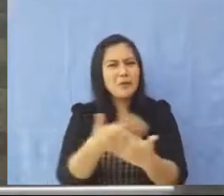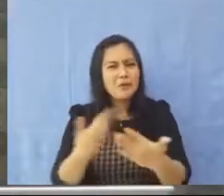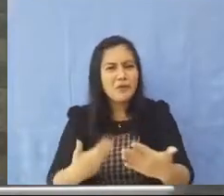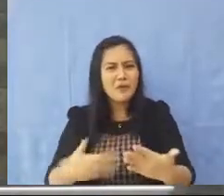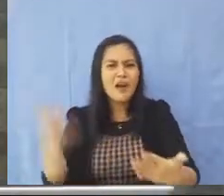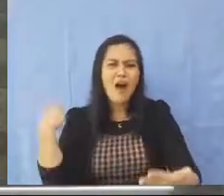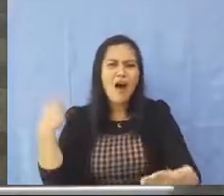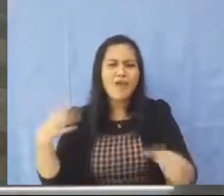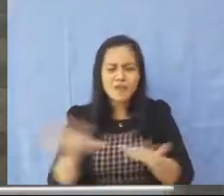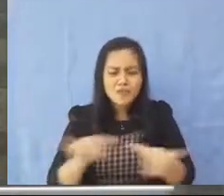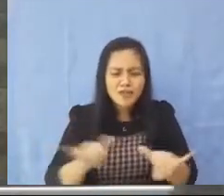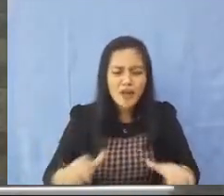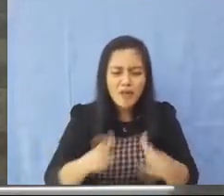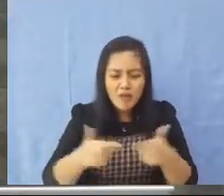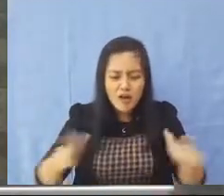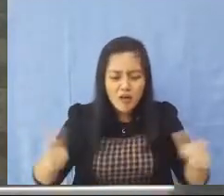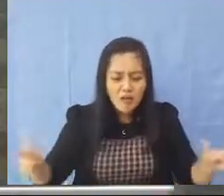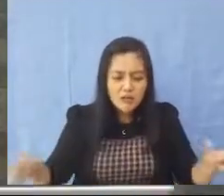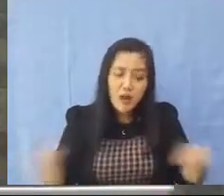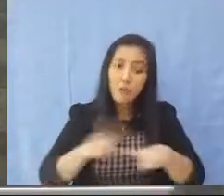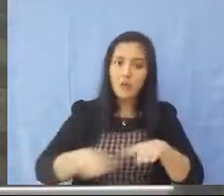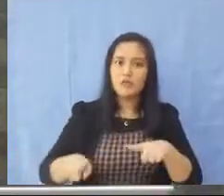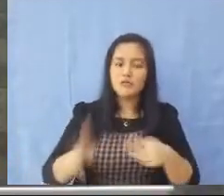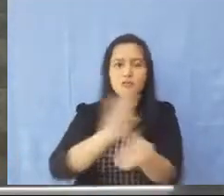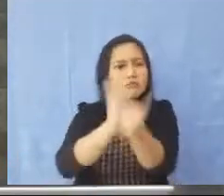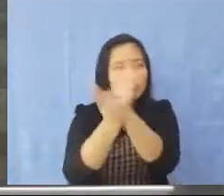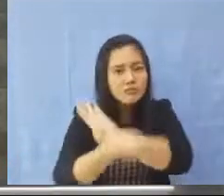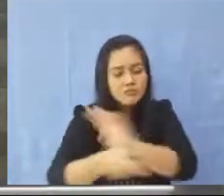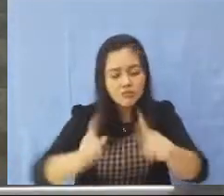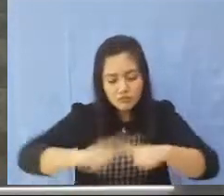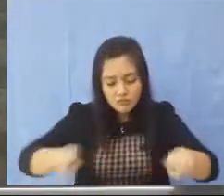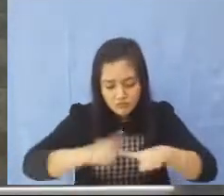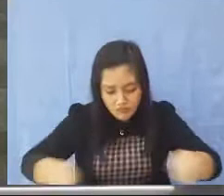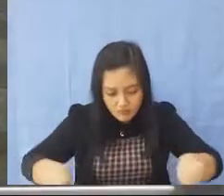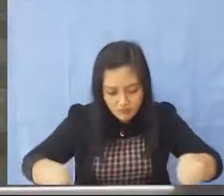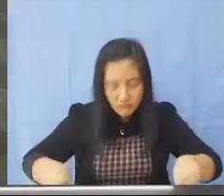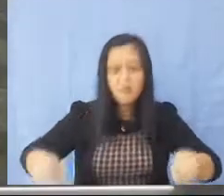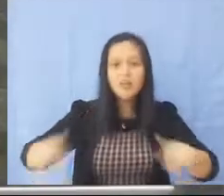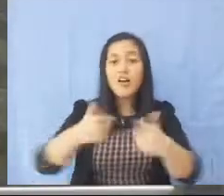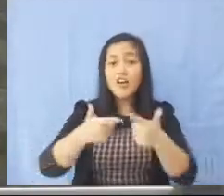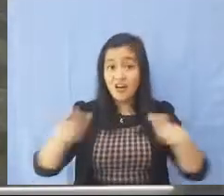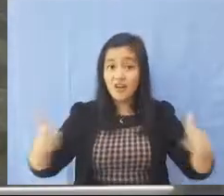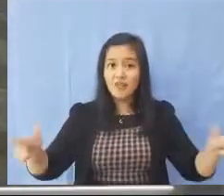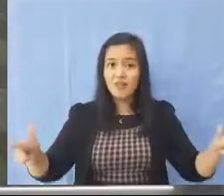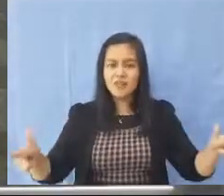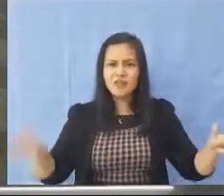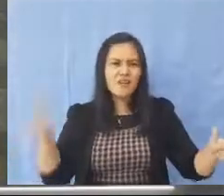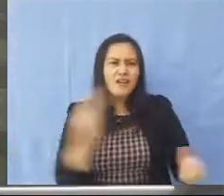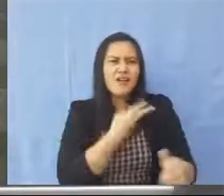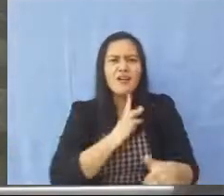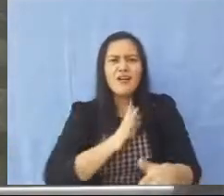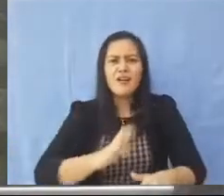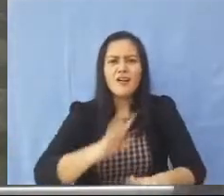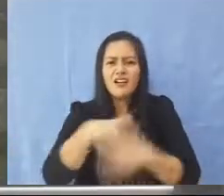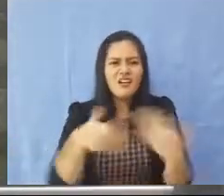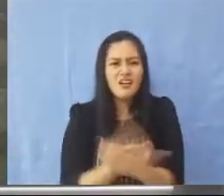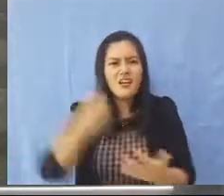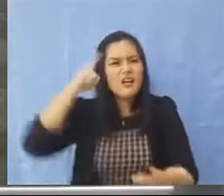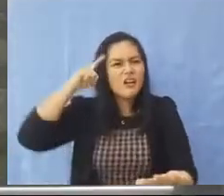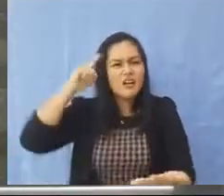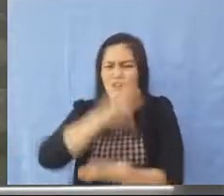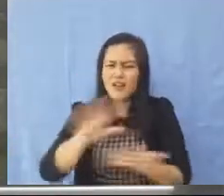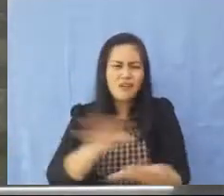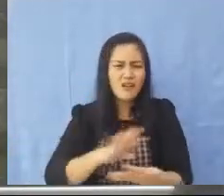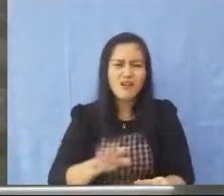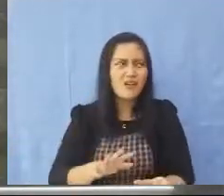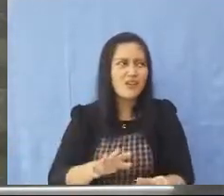sila. Nakalain nyo po yan. And kaya nga, dyan nagsimula kayo, ba't kaya iba-iba yung lingwahe natin ngayon? Oh, dahil kasi yun din sa yabang ng